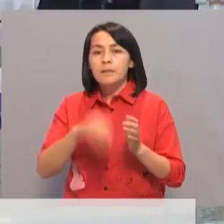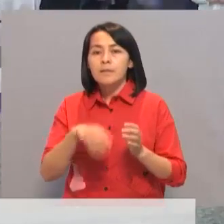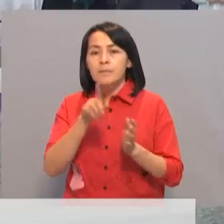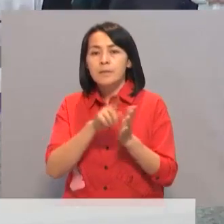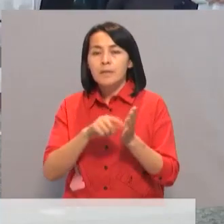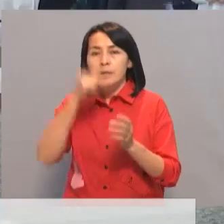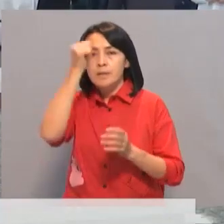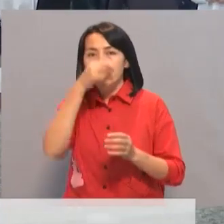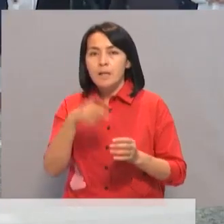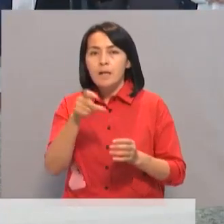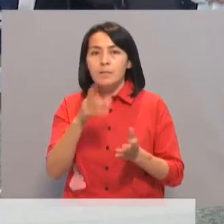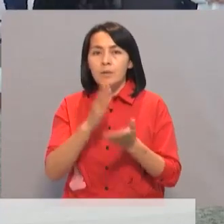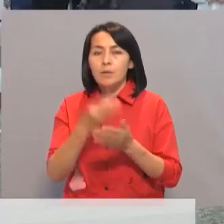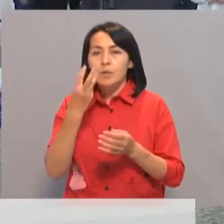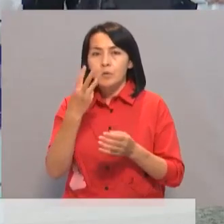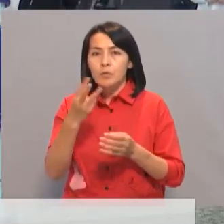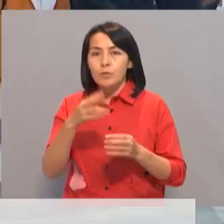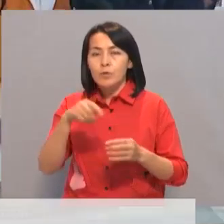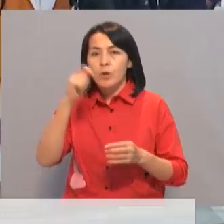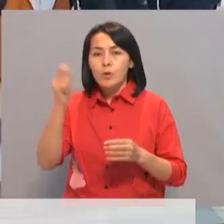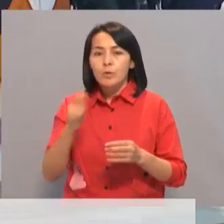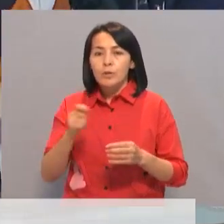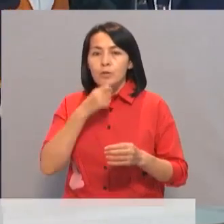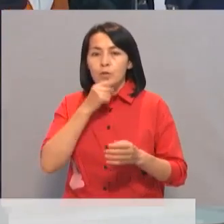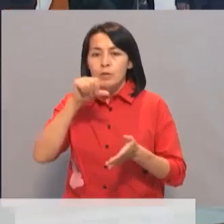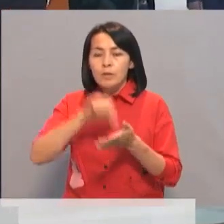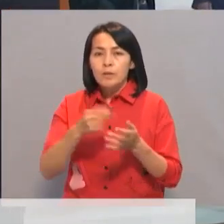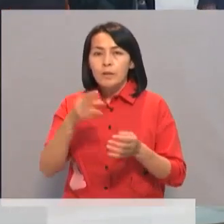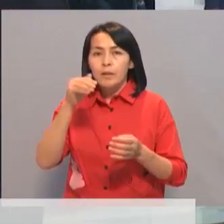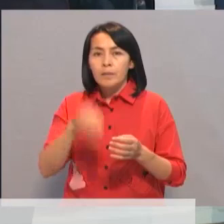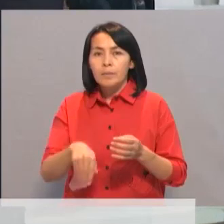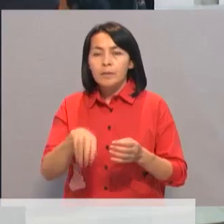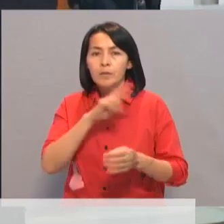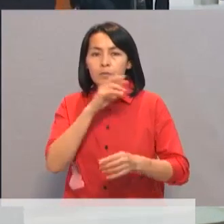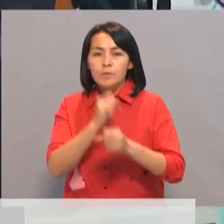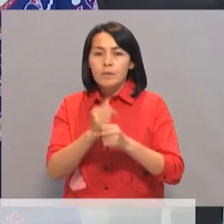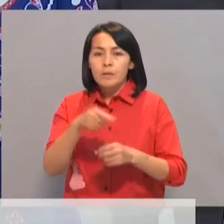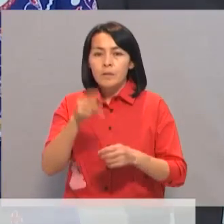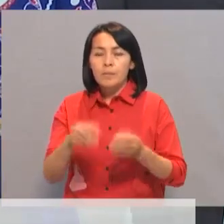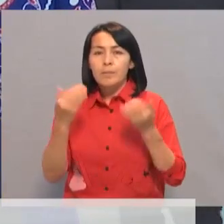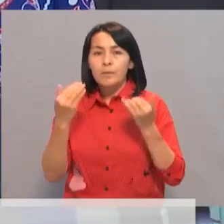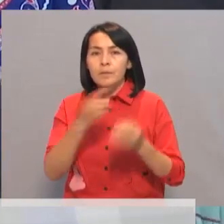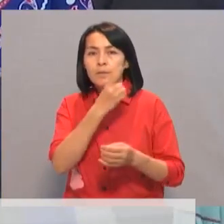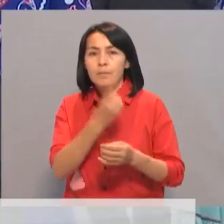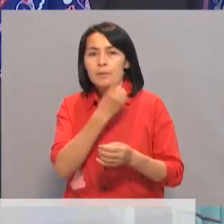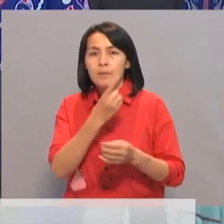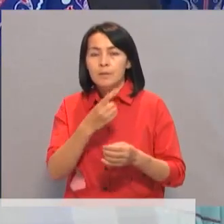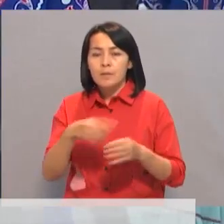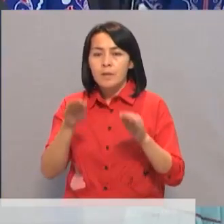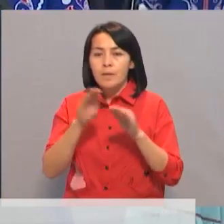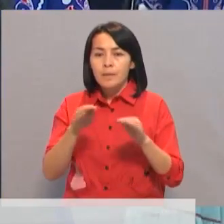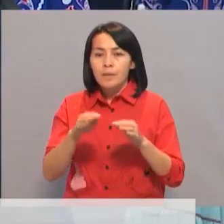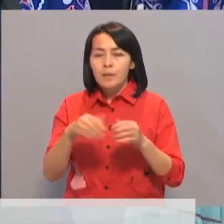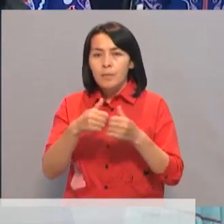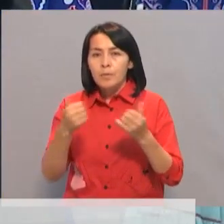зейнет жасындағы азамат бар. Оның үшеуі отан соғысында кері, 2 мыңдай тыл еңбеккер бар. Жалғызілікті және перзенттерінен жырақта